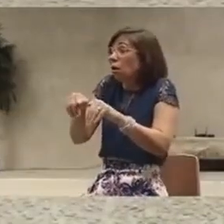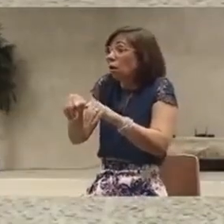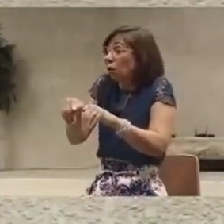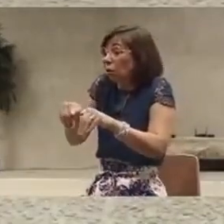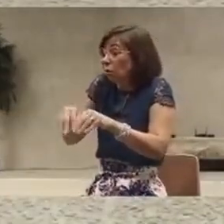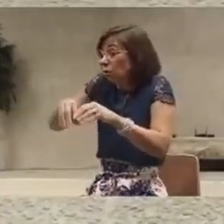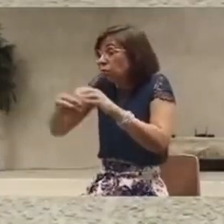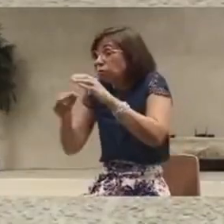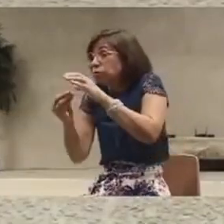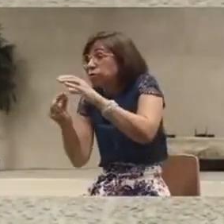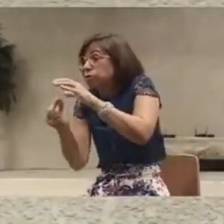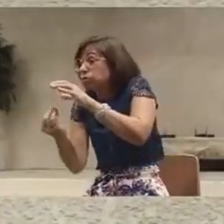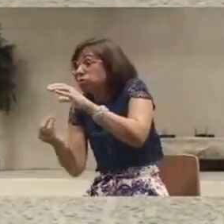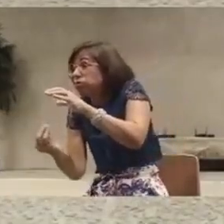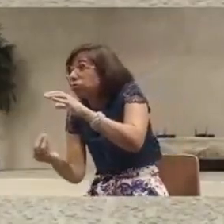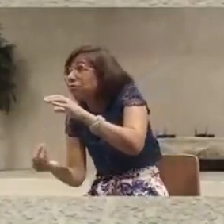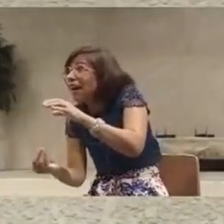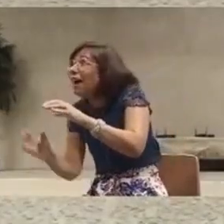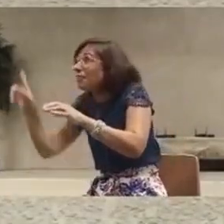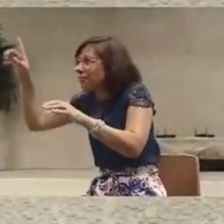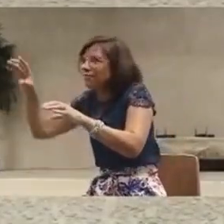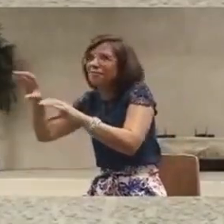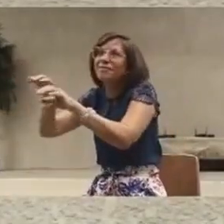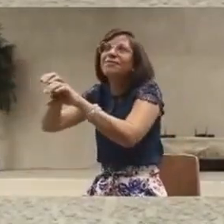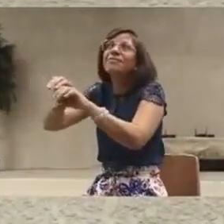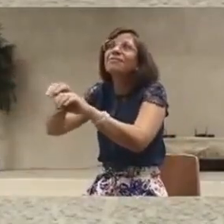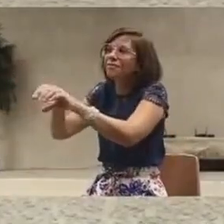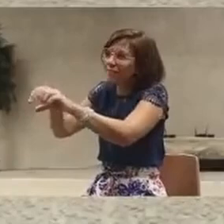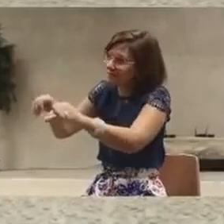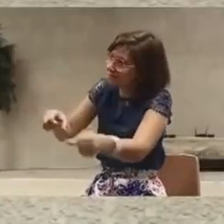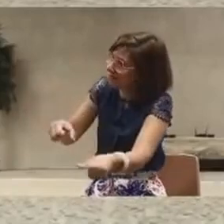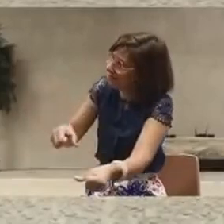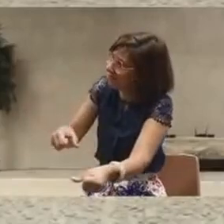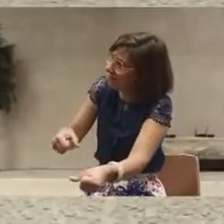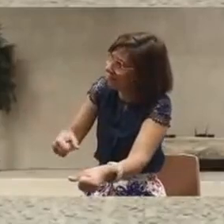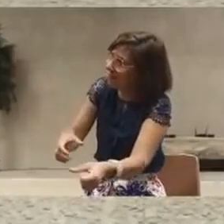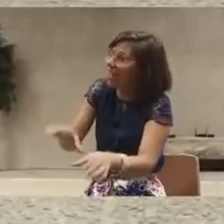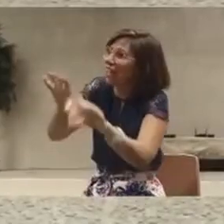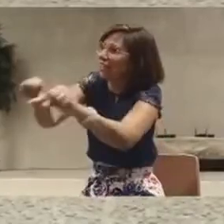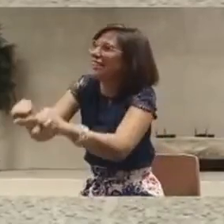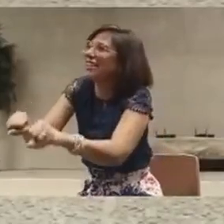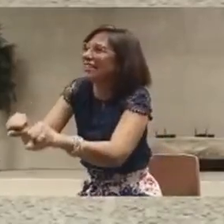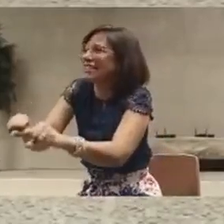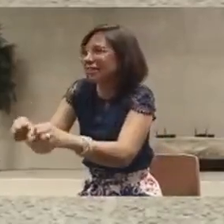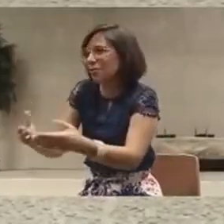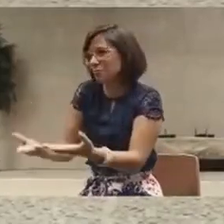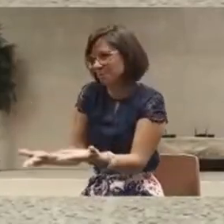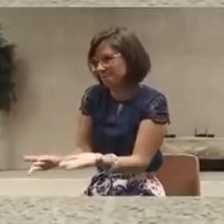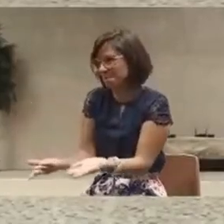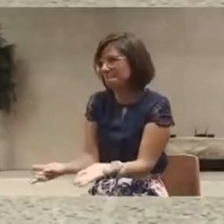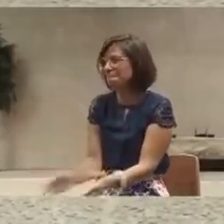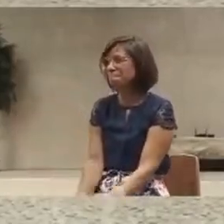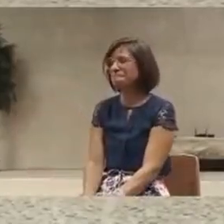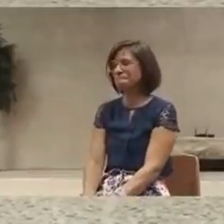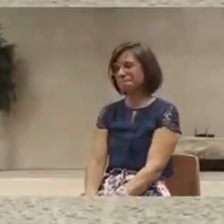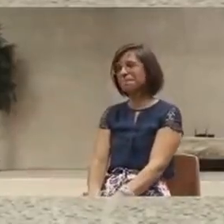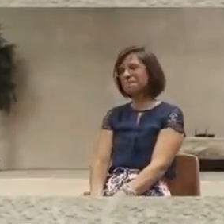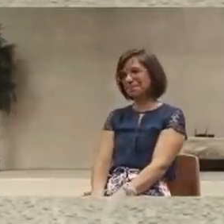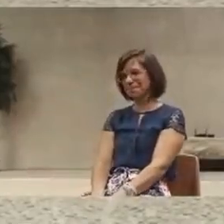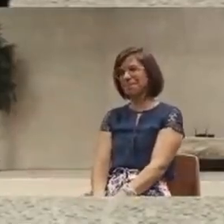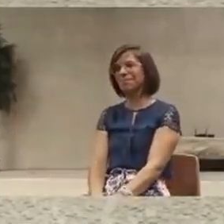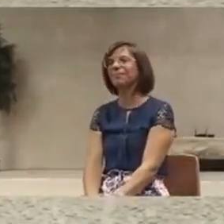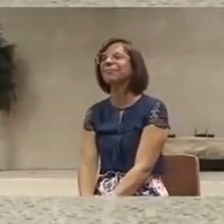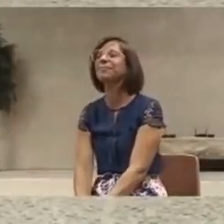Quand on n'arrivait pas à faire les interros, des fois, elle nous donnait des petits indices. Elle lâche un petit